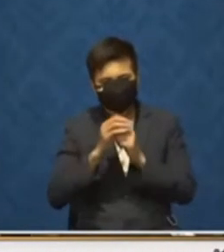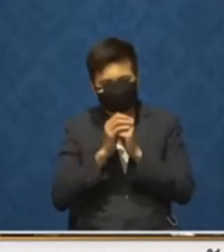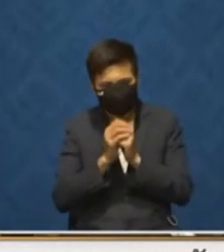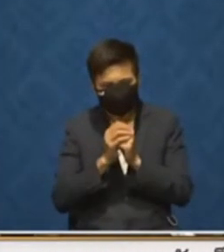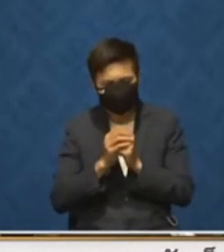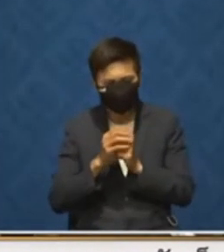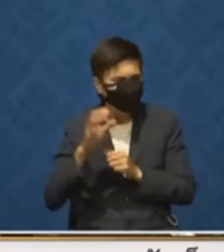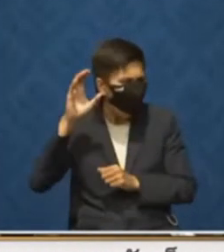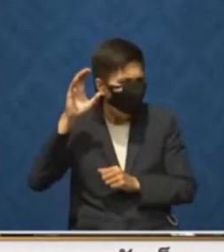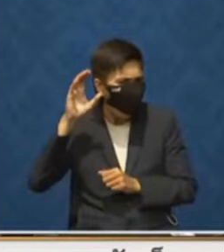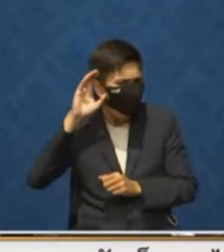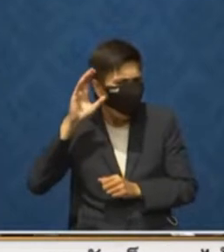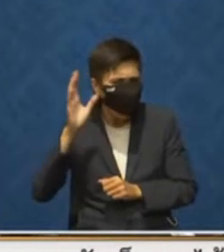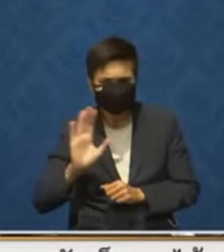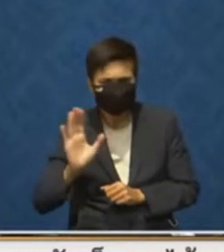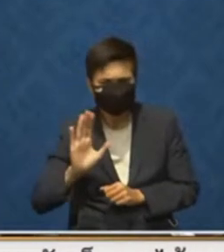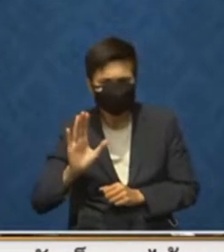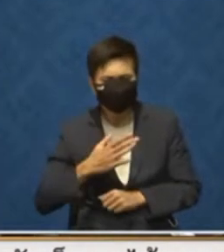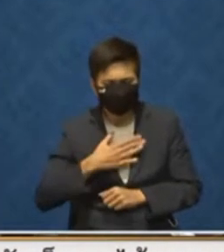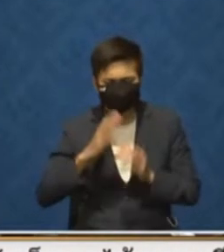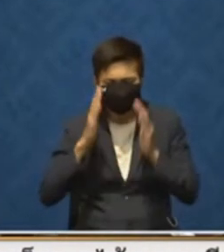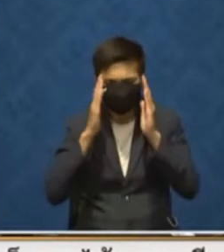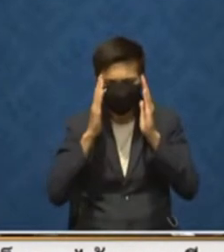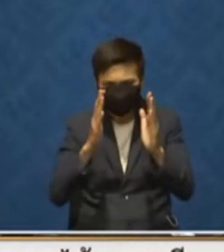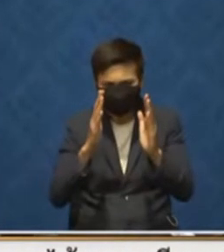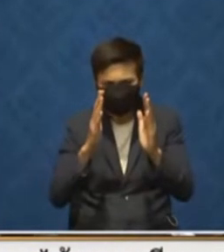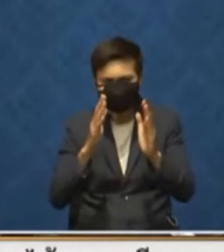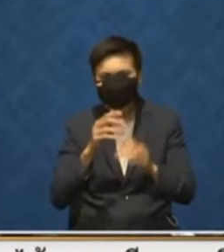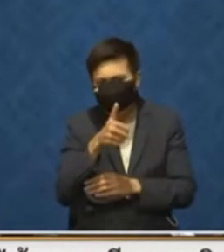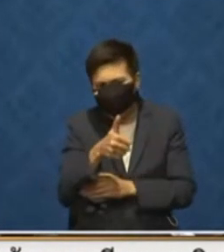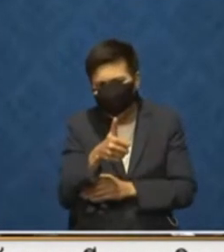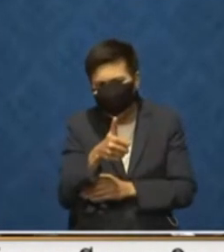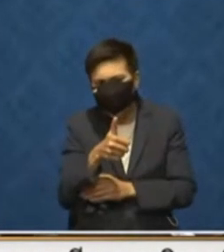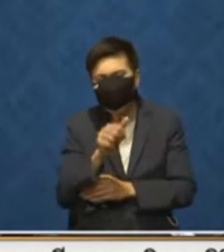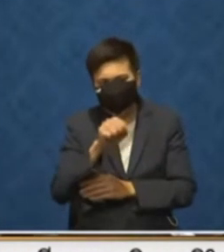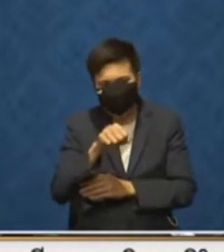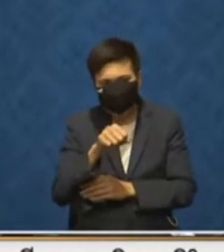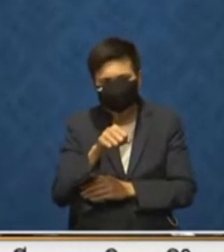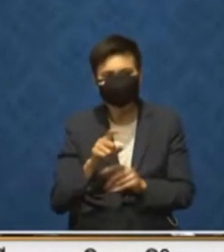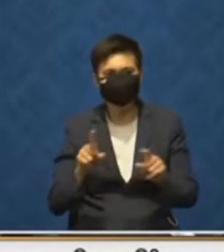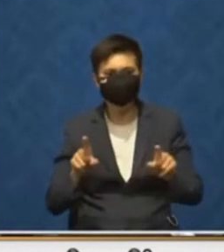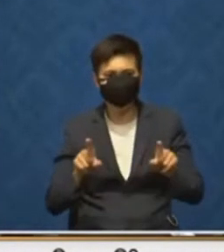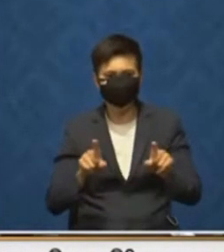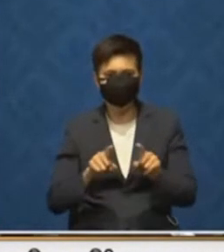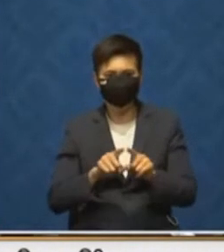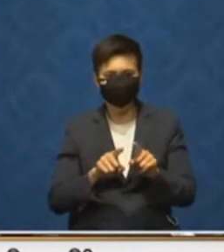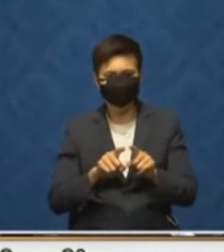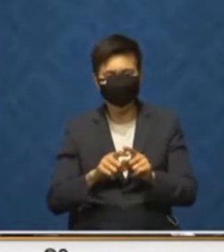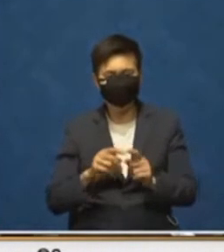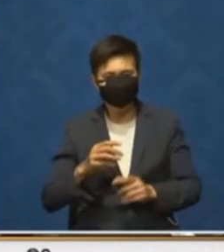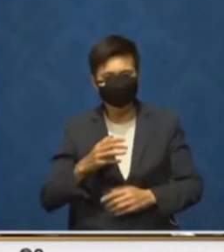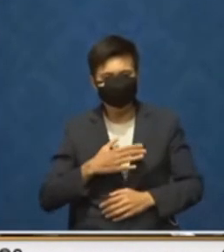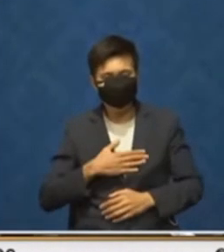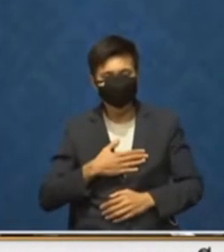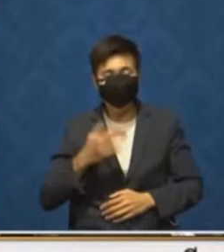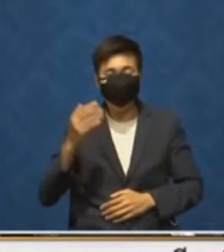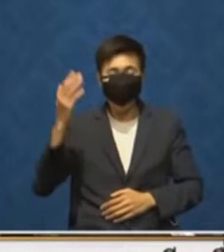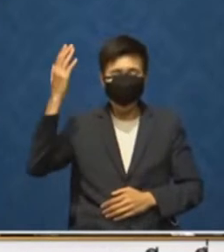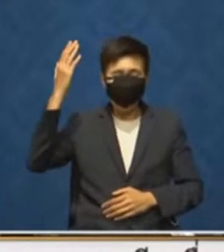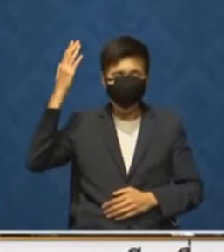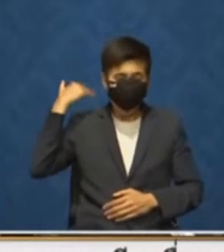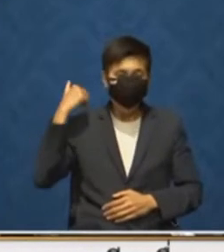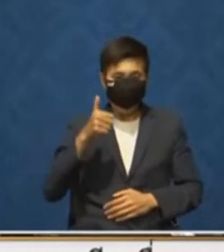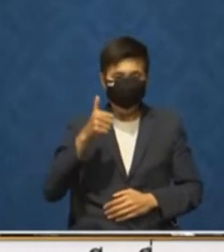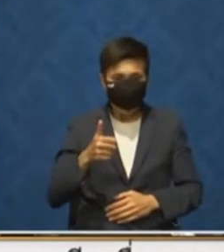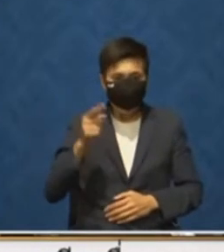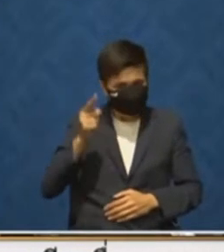ไว้ใจเราว่าเรามีความตั้งใจกับเขาดีจริงๆเหมือนกับที่เราเคยเป็นหรือเปล่านี่เป็นเรื่องสำคัญครับท่าน